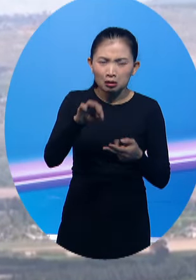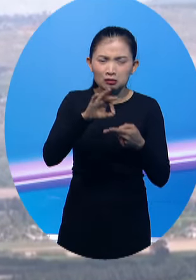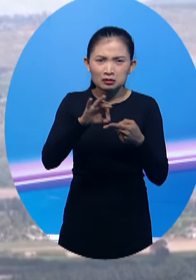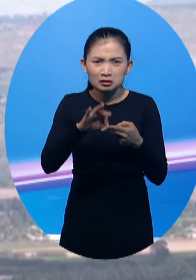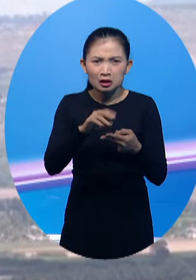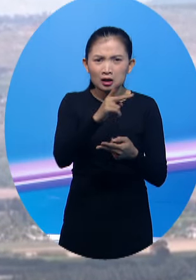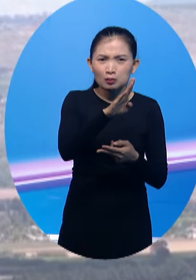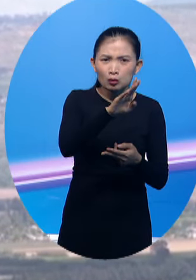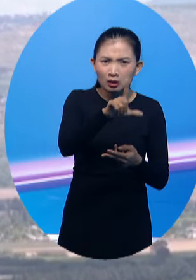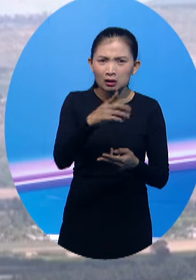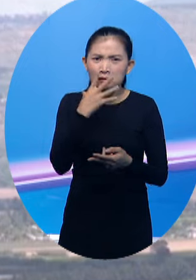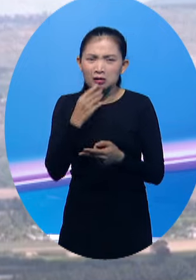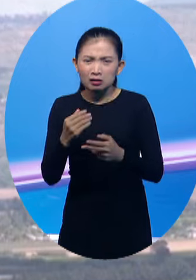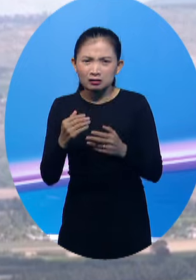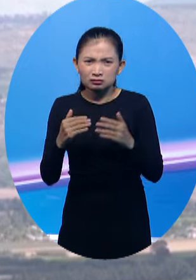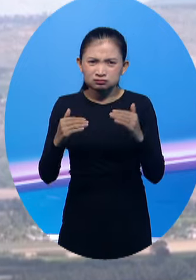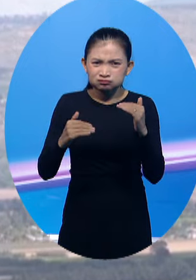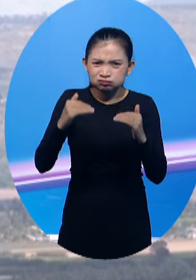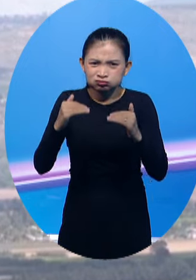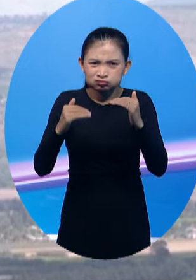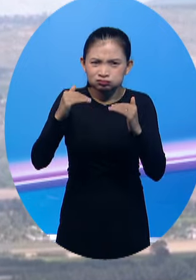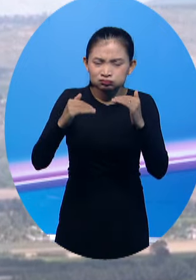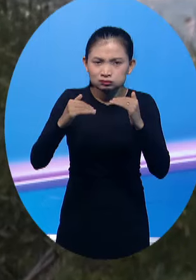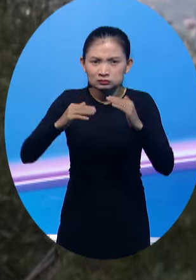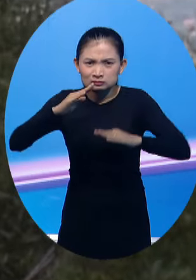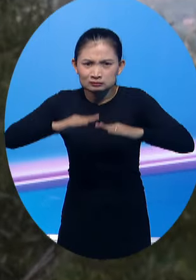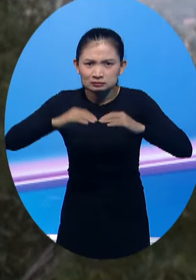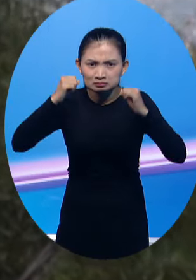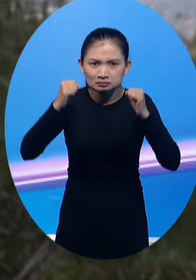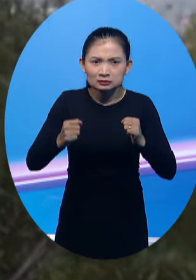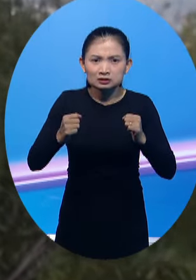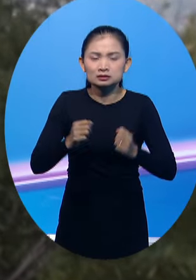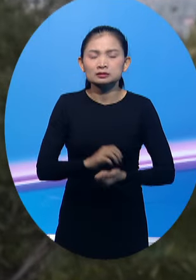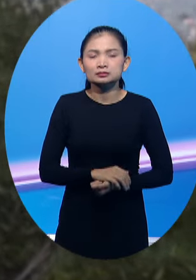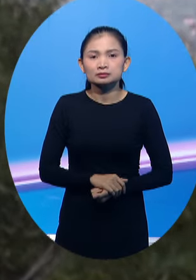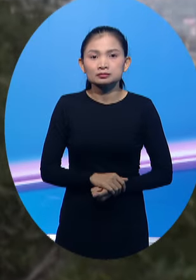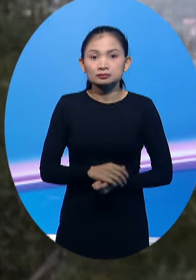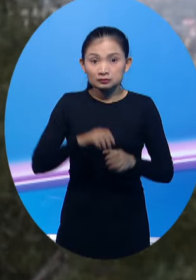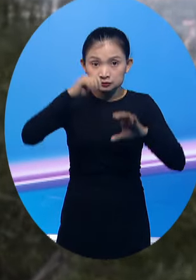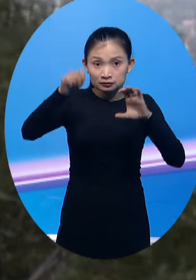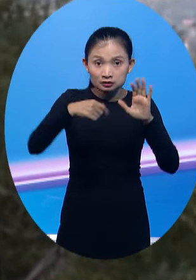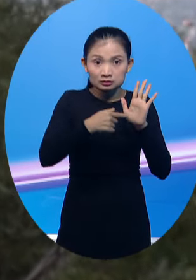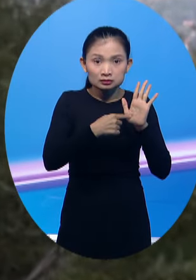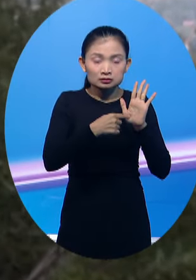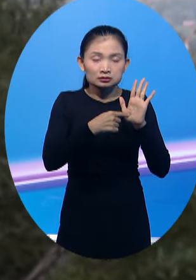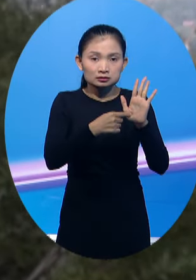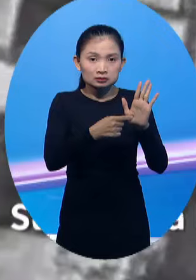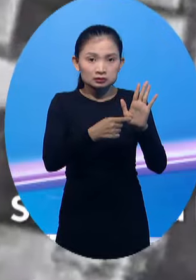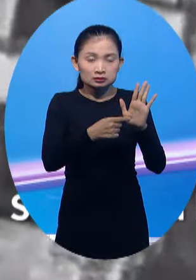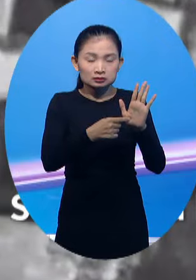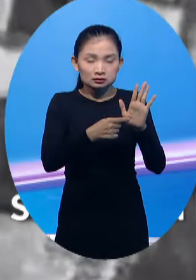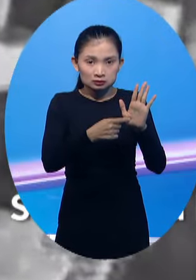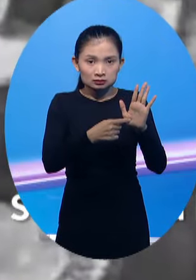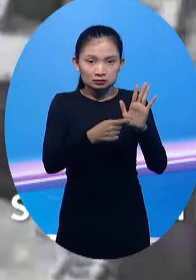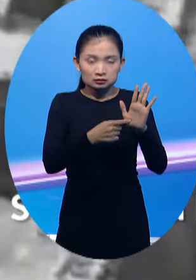hezbollah và Israel ngày 29 tháng 6 quân đội Israel công bố đoạn video cho thấy lực lượng nước này tấn công